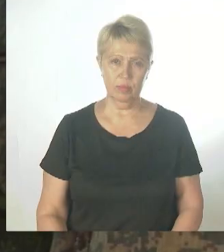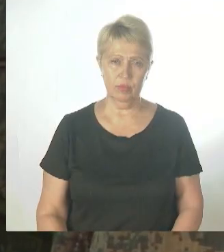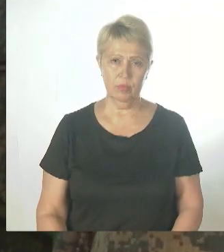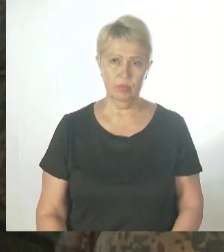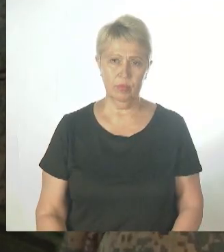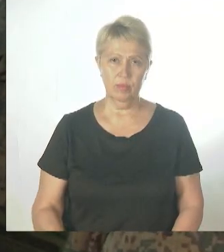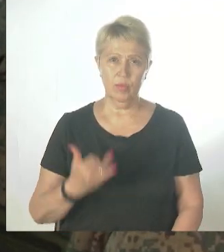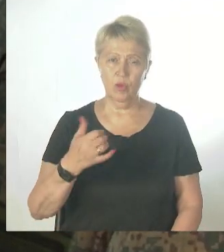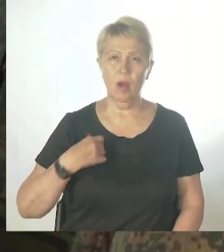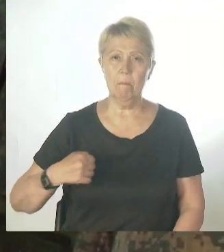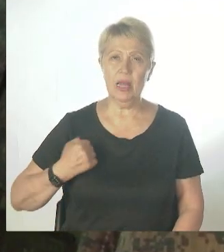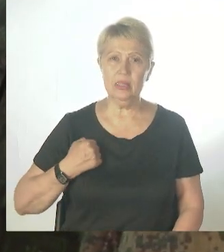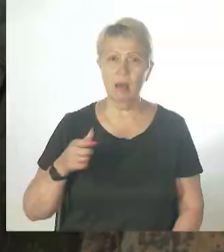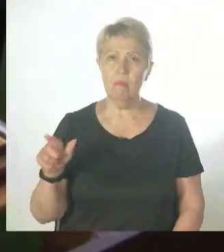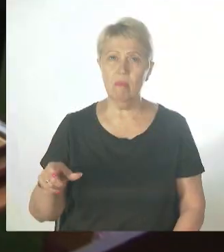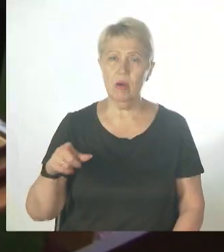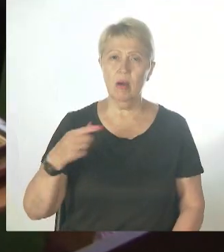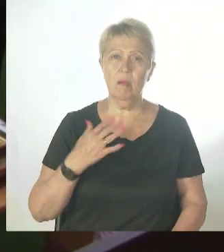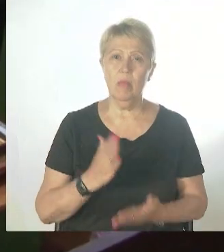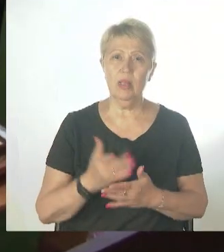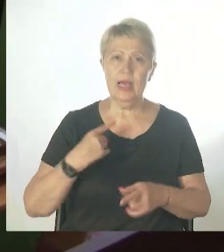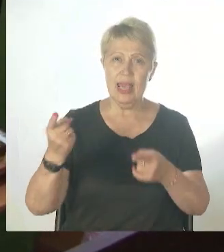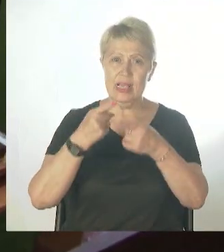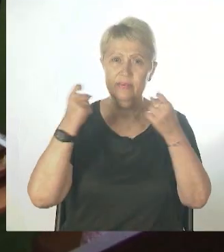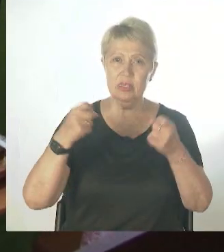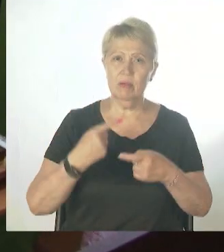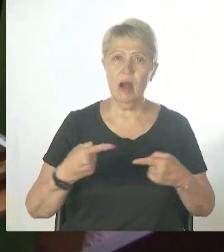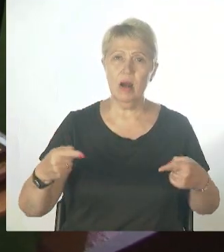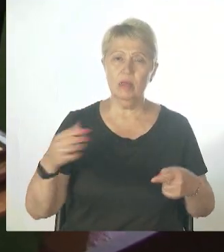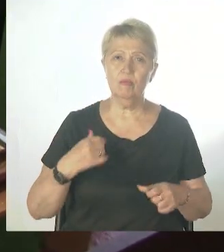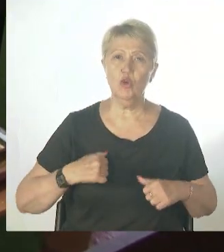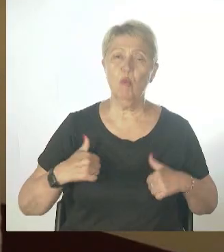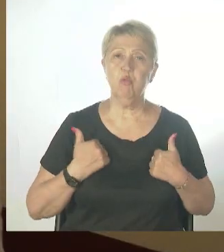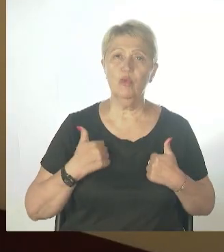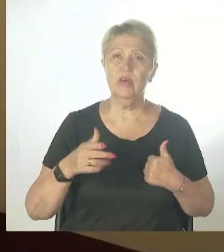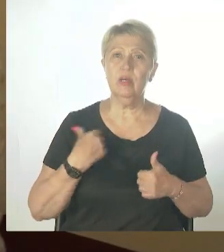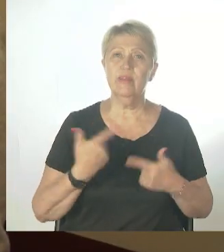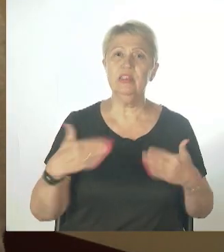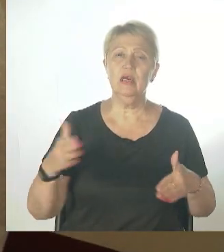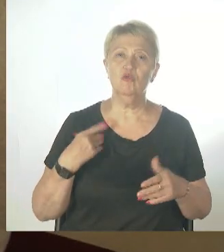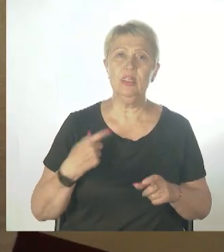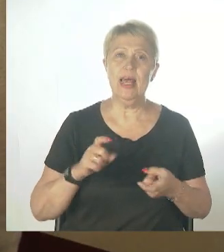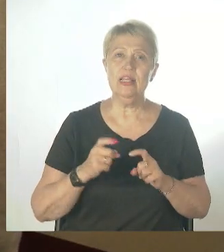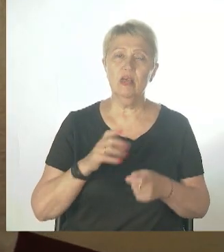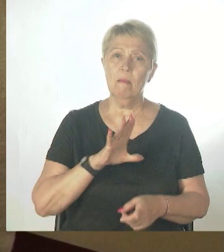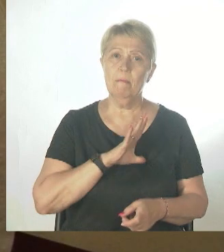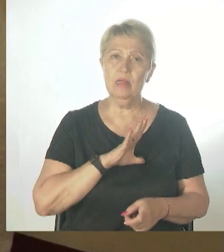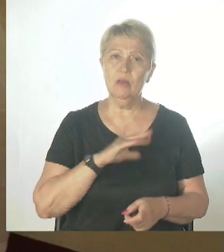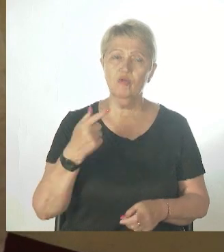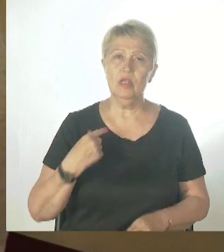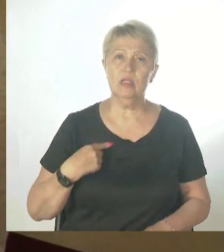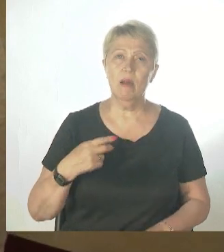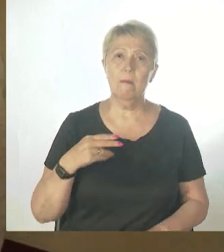Ее бойцам Александр Невский известен ратными подвигами. Из всех сражений, в которых участвовал, полководец не проиграл ни